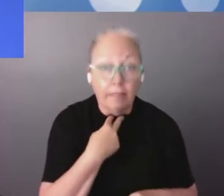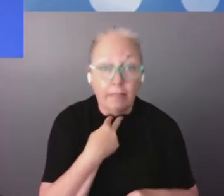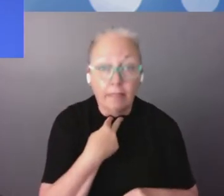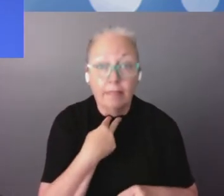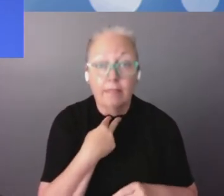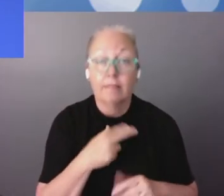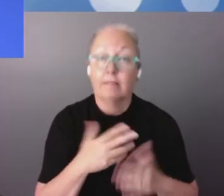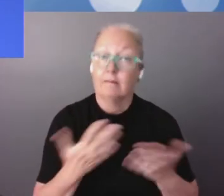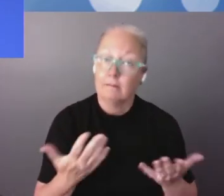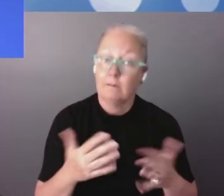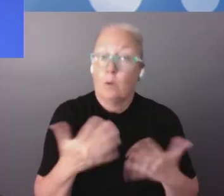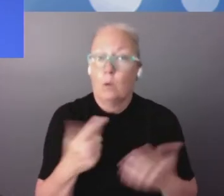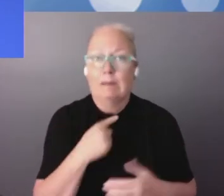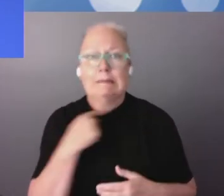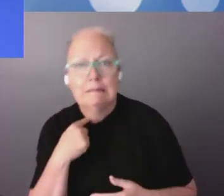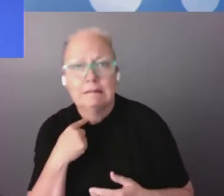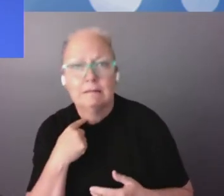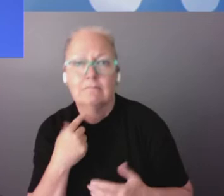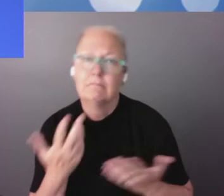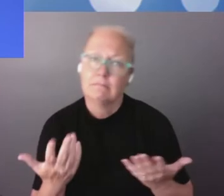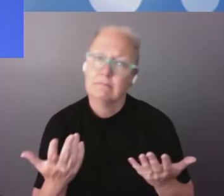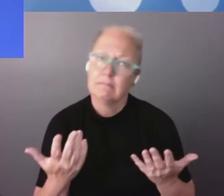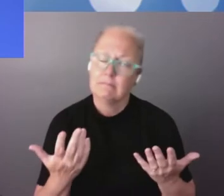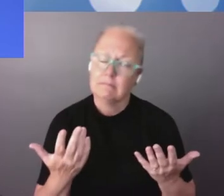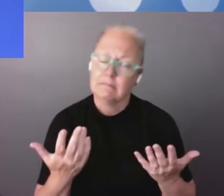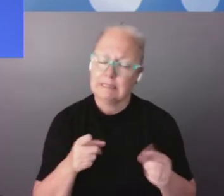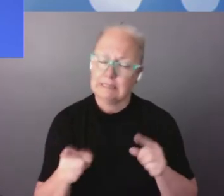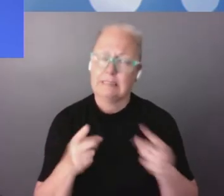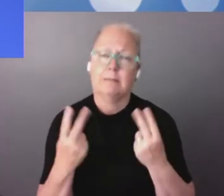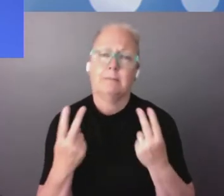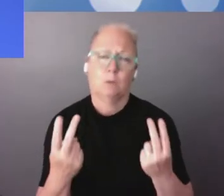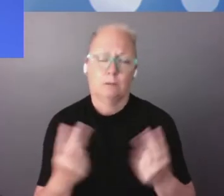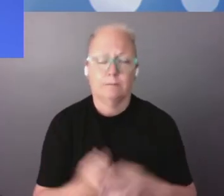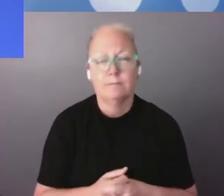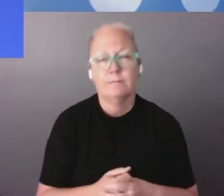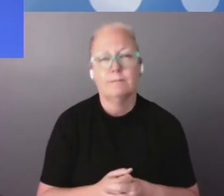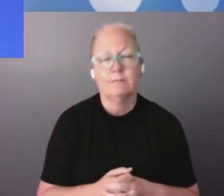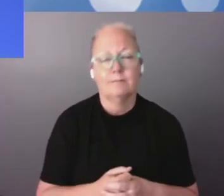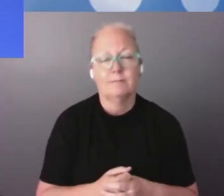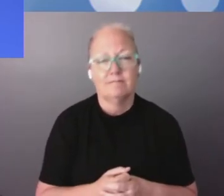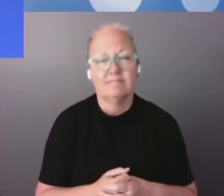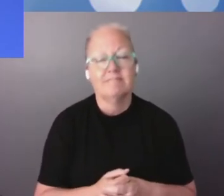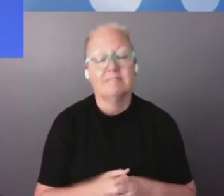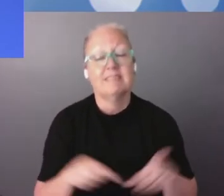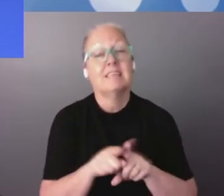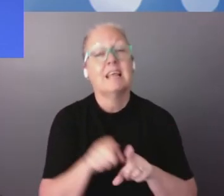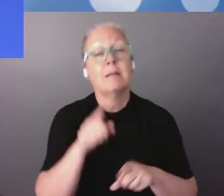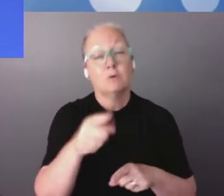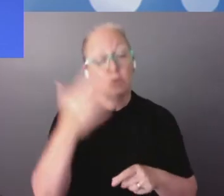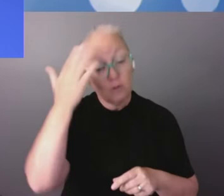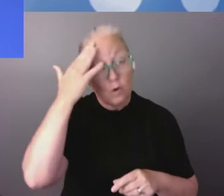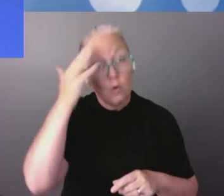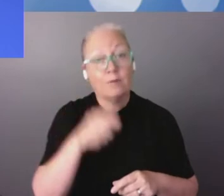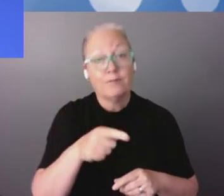Un peu comme le couteau qui peut servir à couper du pain, mais qui peut aussi faire du